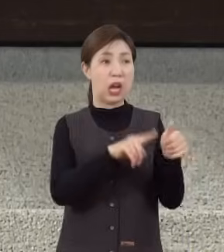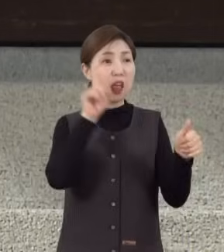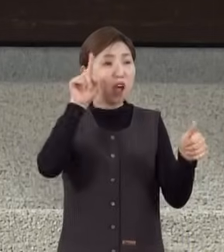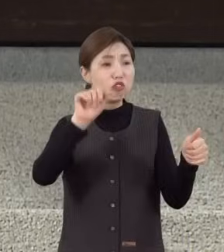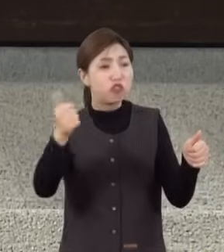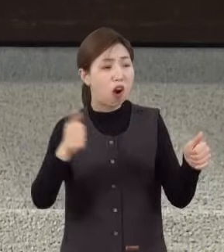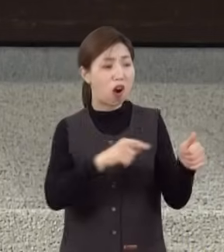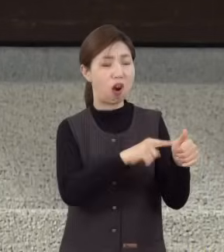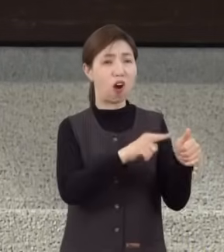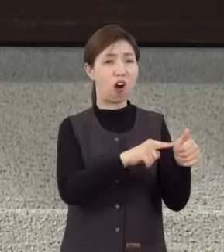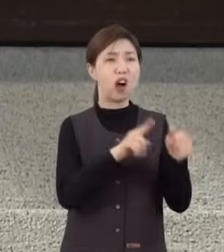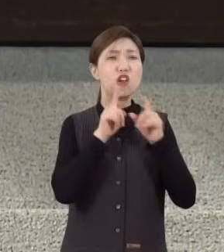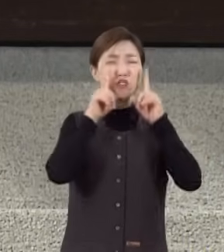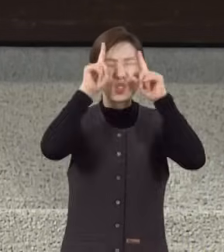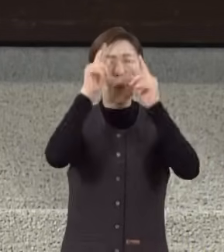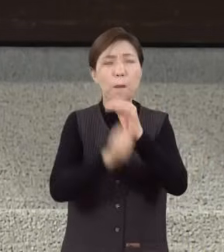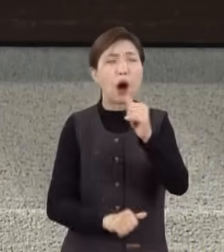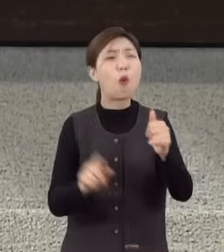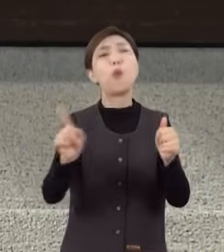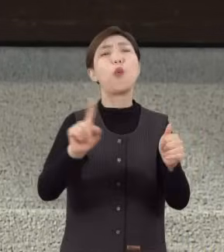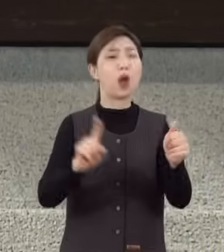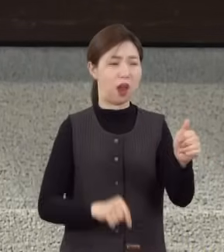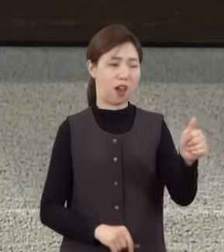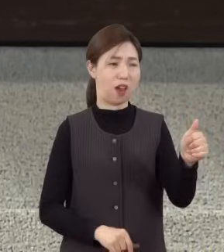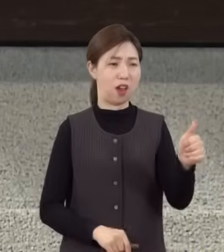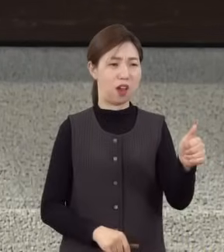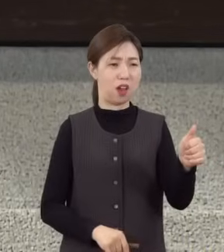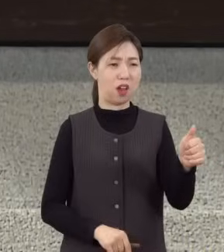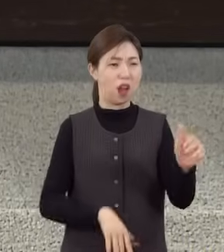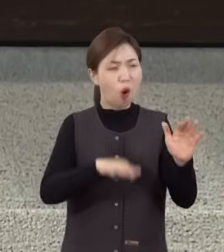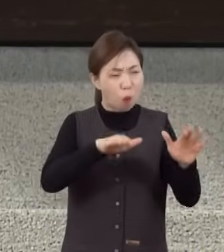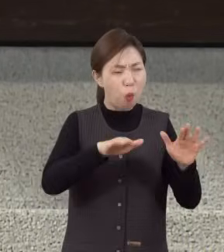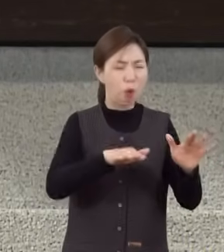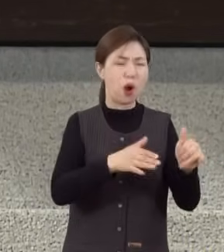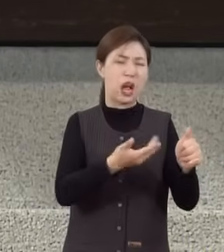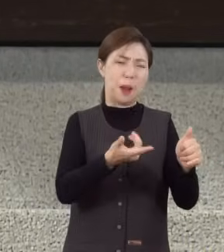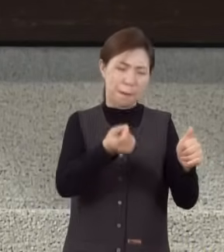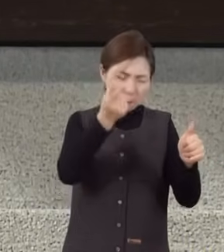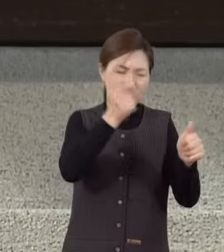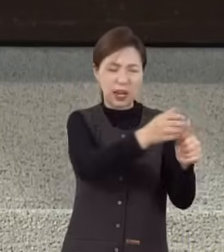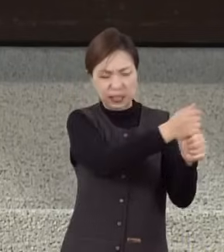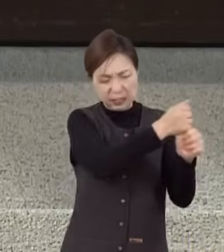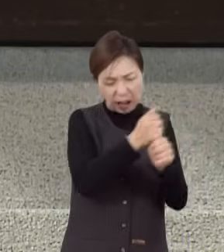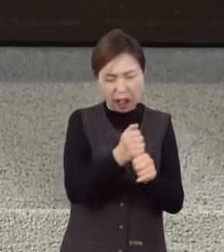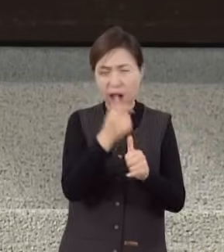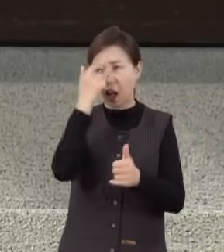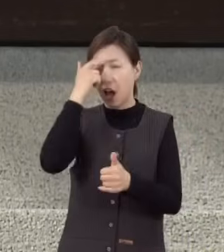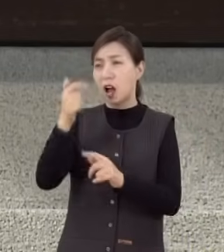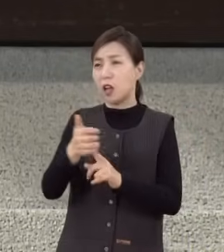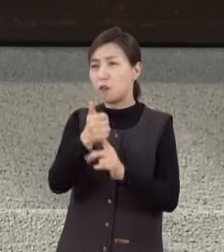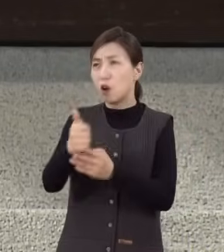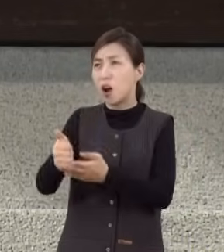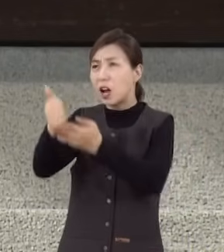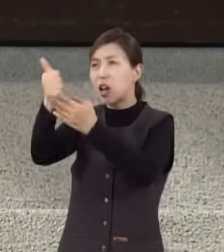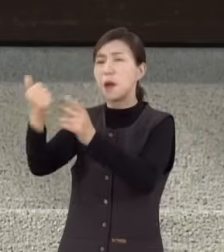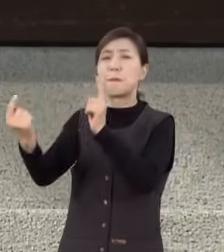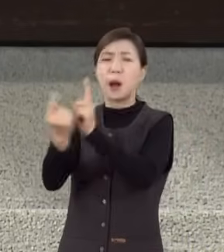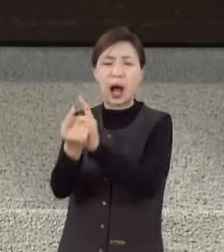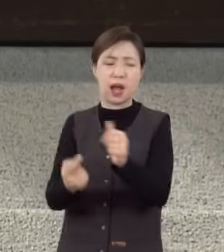않으면 내일이면 당신은 목숨이 끊겨 지옥에 떨어질 겁니다. 오늘이라도 부처님께 갑시다.